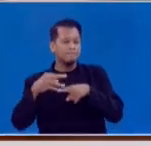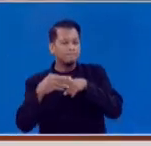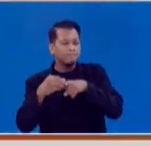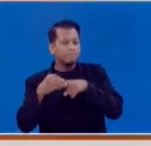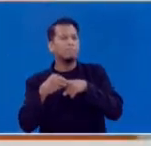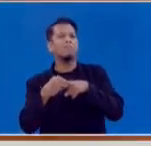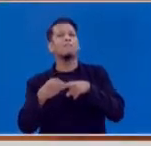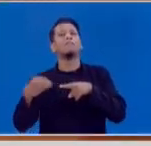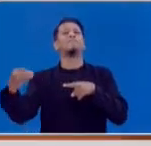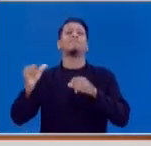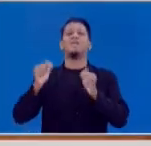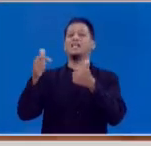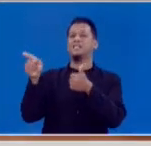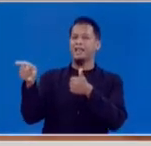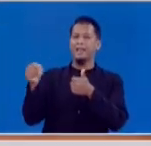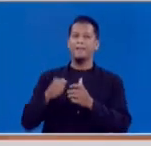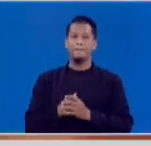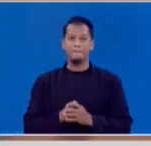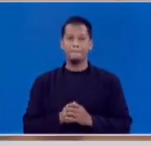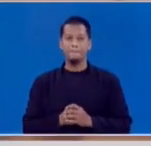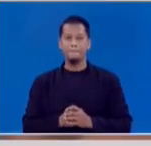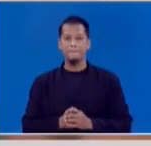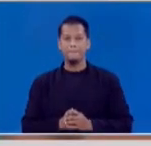Yohana sejak 2 tahun lalu dari jari tengahnya.